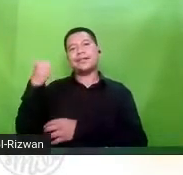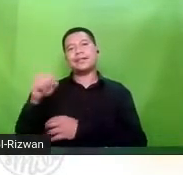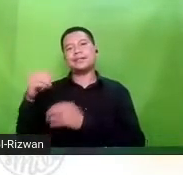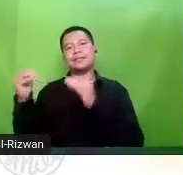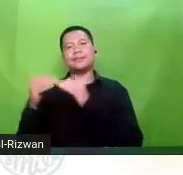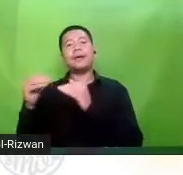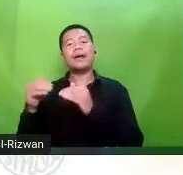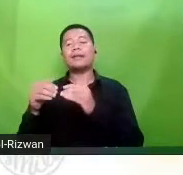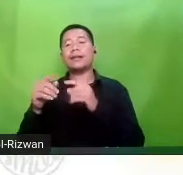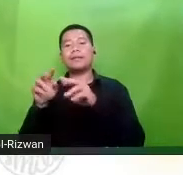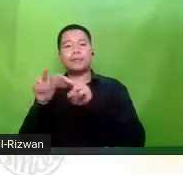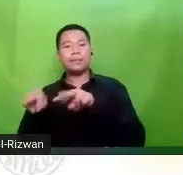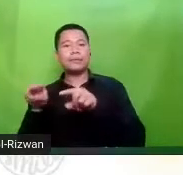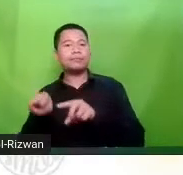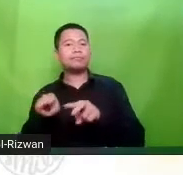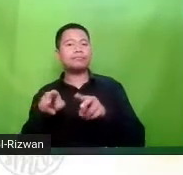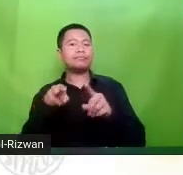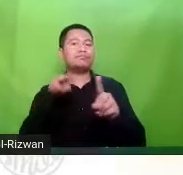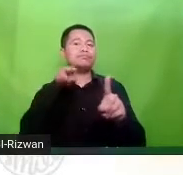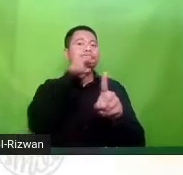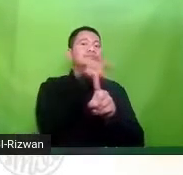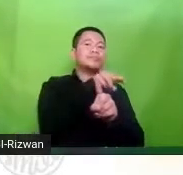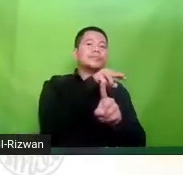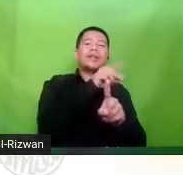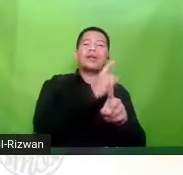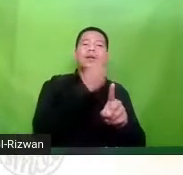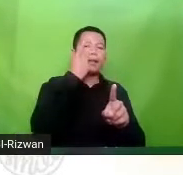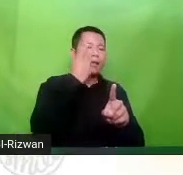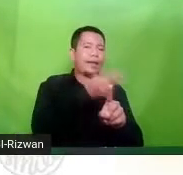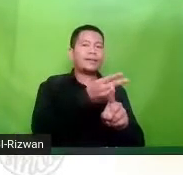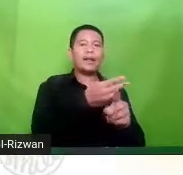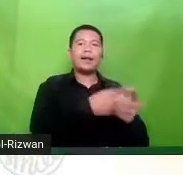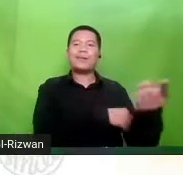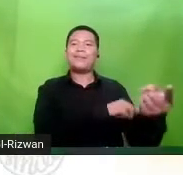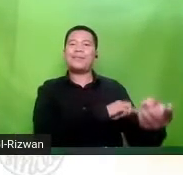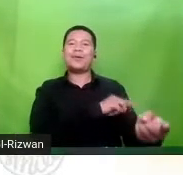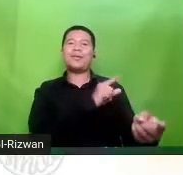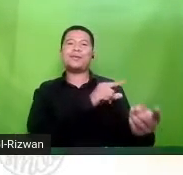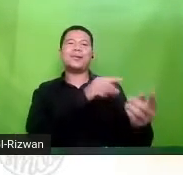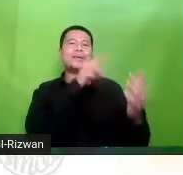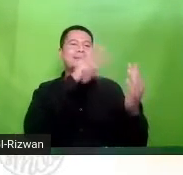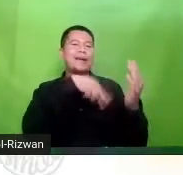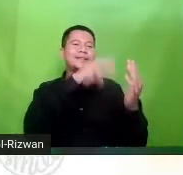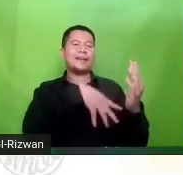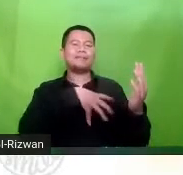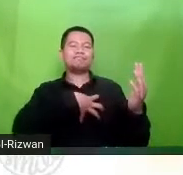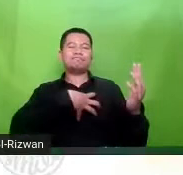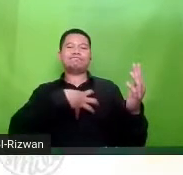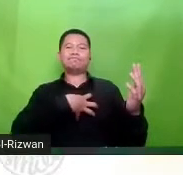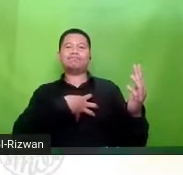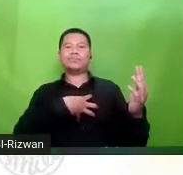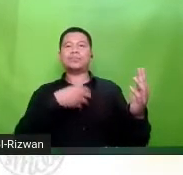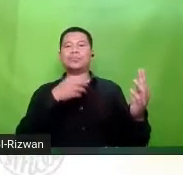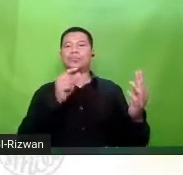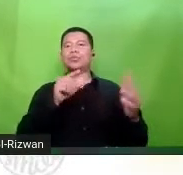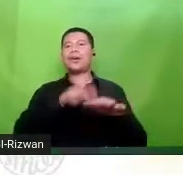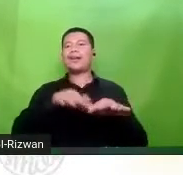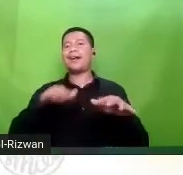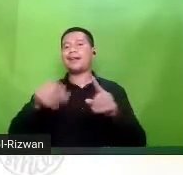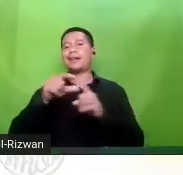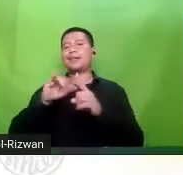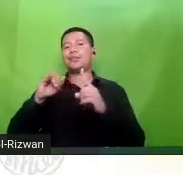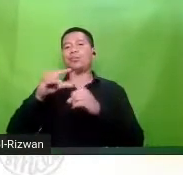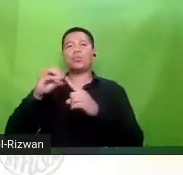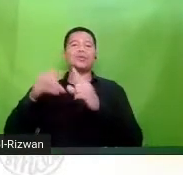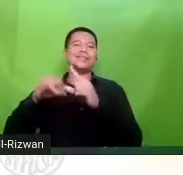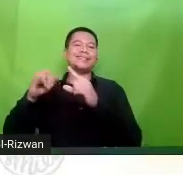perhatikan, kemampuan untuk memaknai bacaan dari anak-anak di posisi misalnya disabilitas intelektual